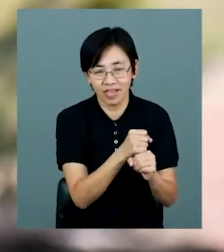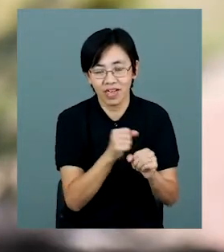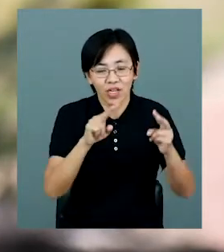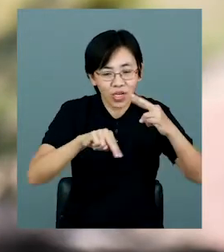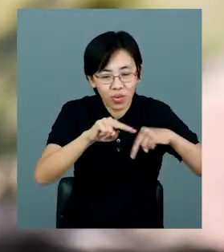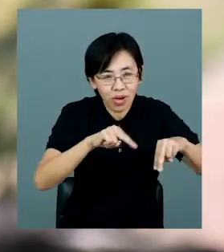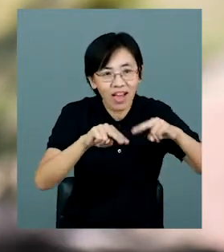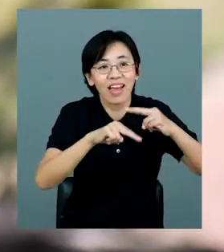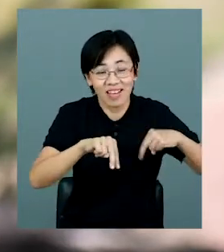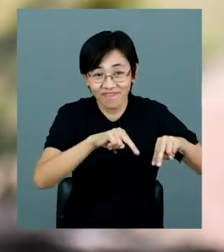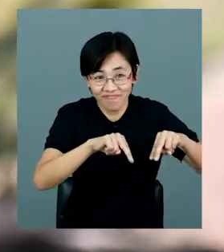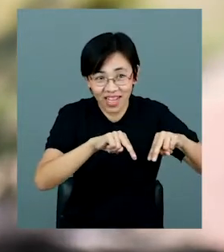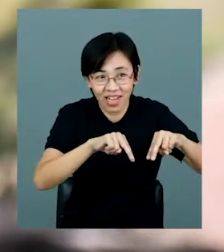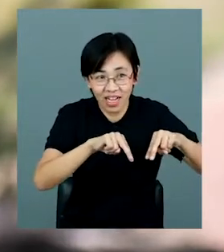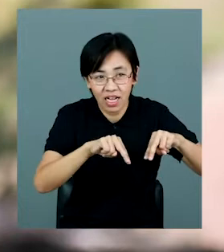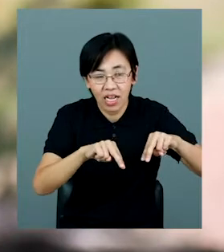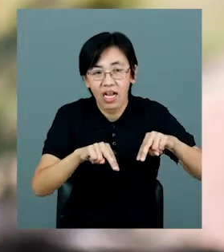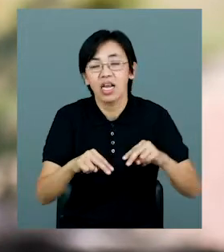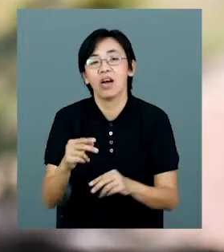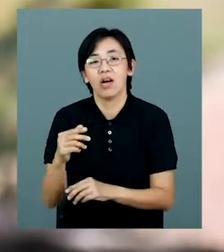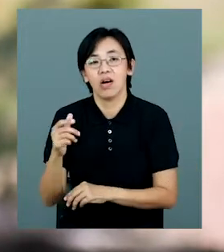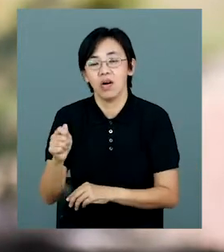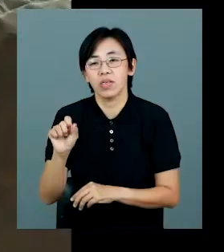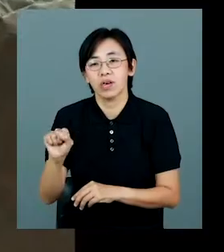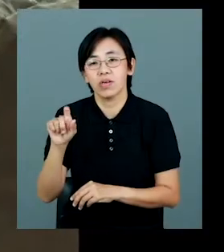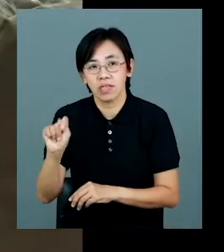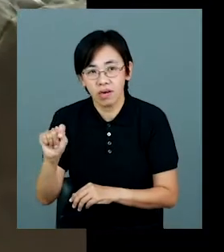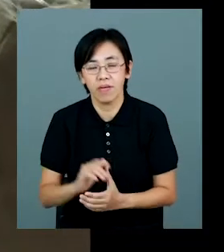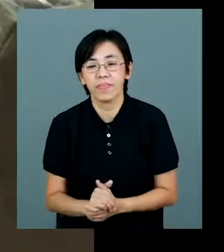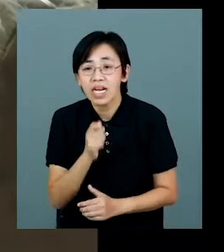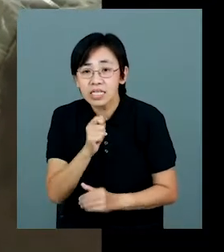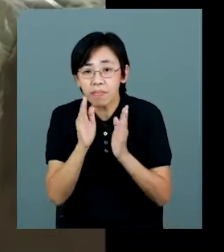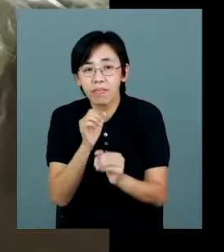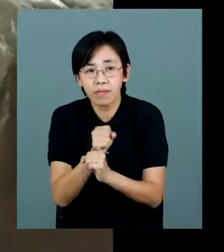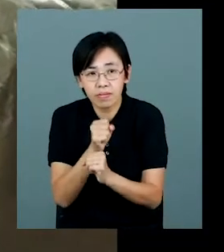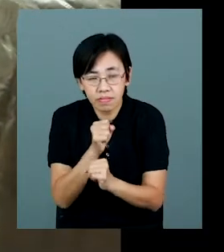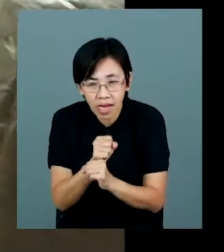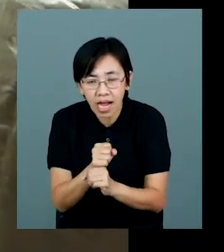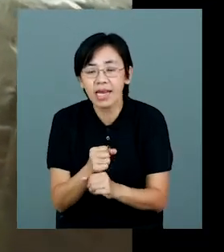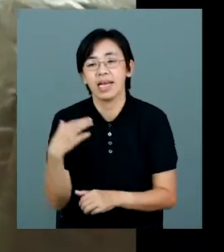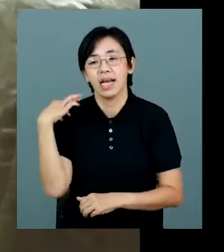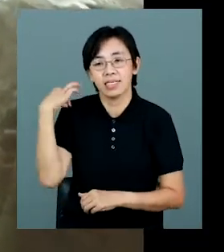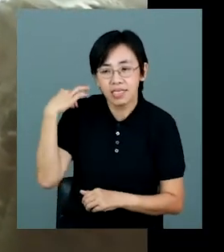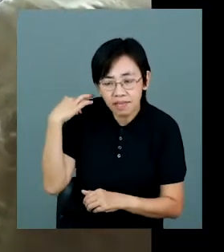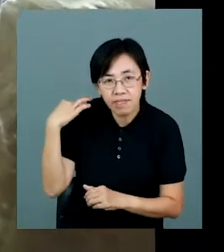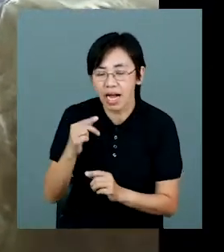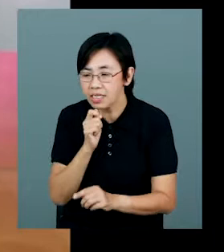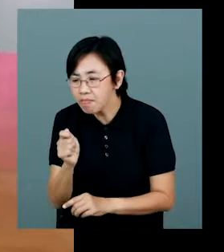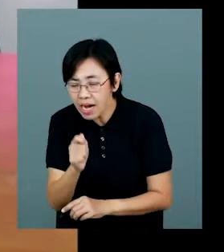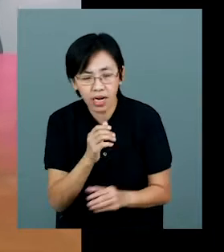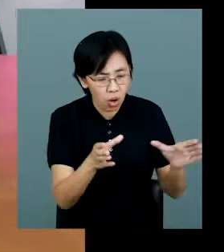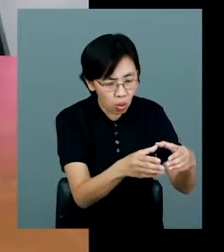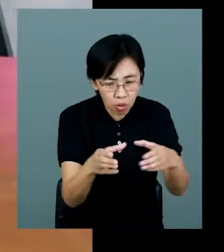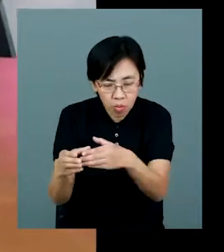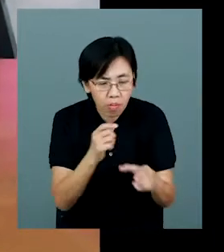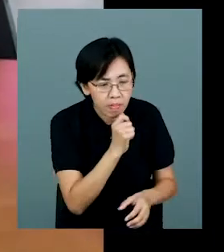าที่ดูแลพนักงานกับอาสาสมัครสาธารณสุขต่างด้าวแล้วก็สัมภาษณ์ตัวพนักงานแล้วก็อาสาสมัครเองด้วยเพื่อทำความเข้าใจ